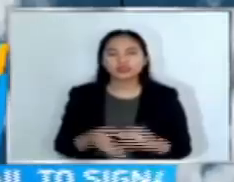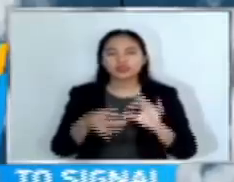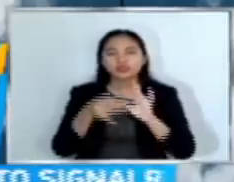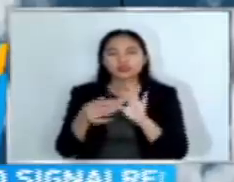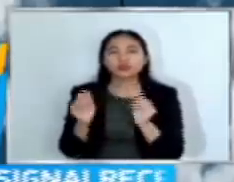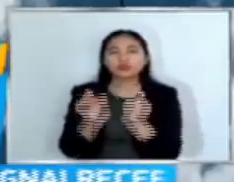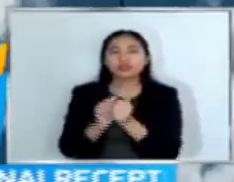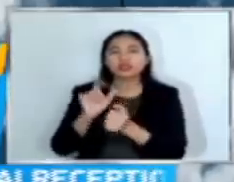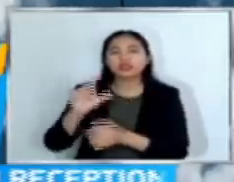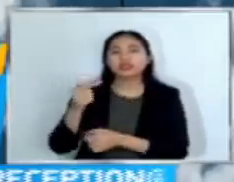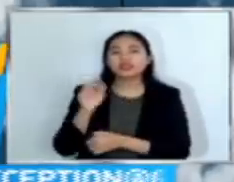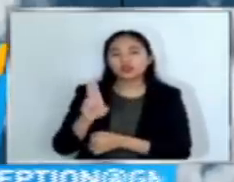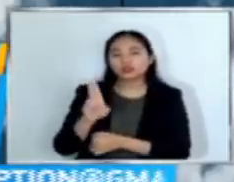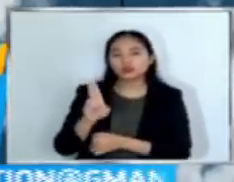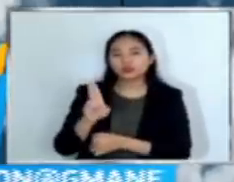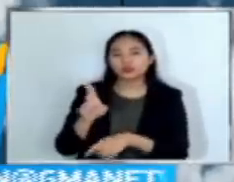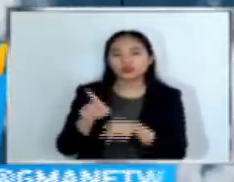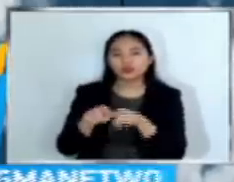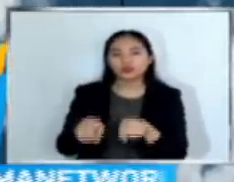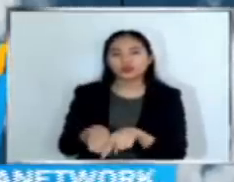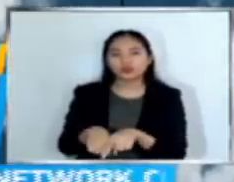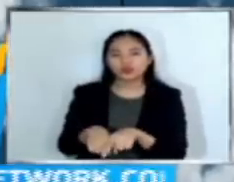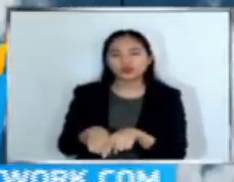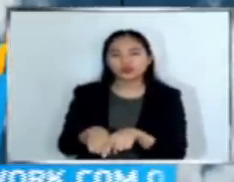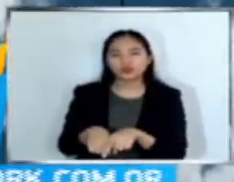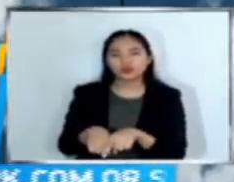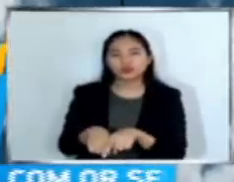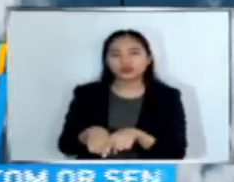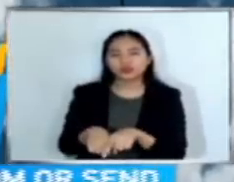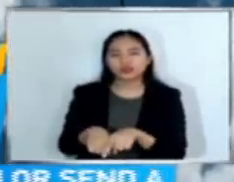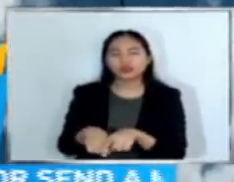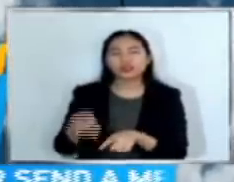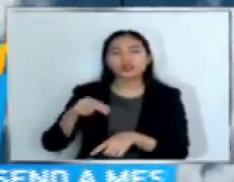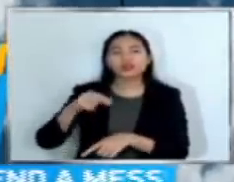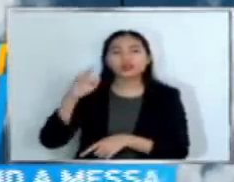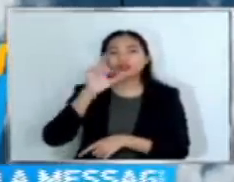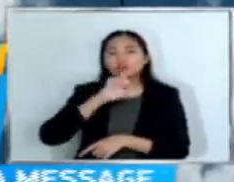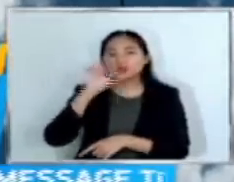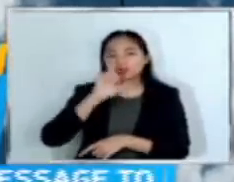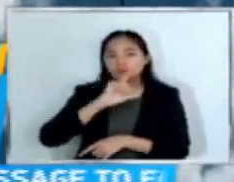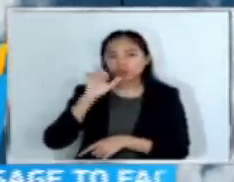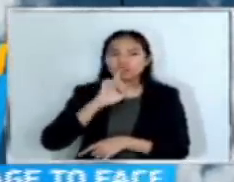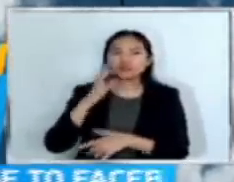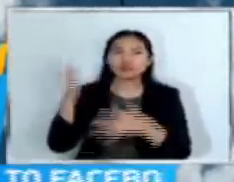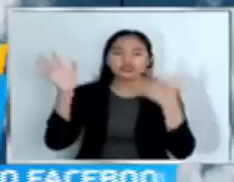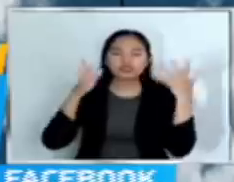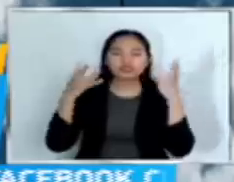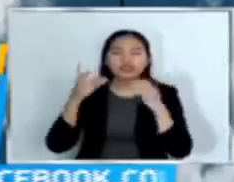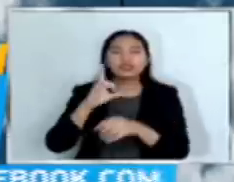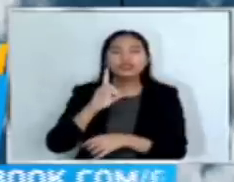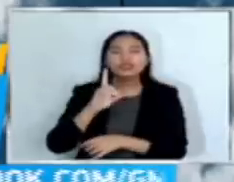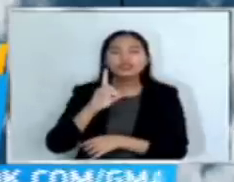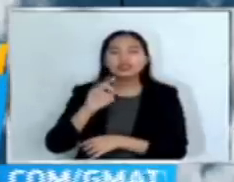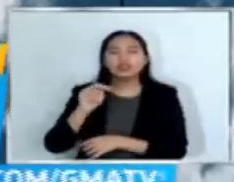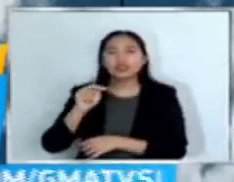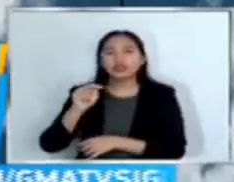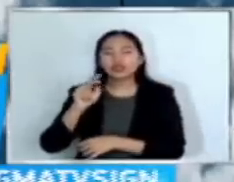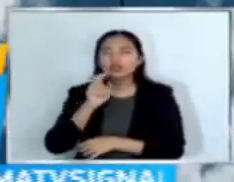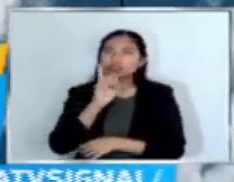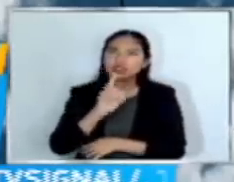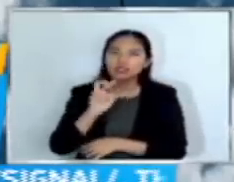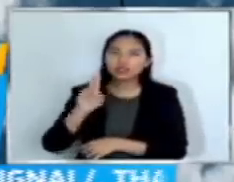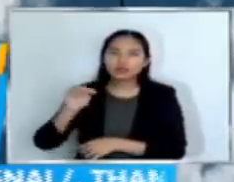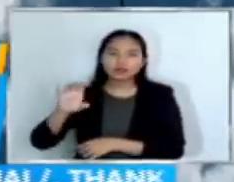government units at saka yung mga disaster councils in North Luzon ay tuloy-tuloy po, kasama yung mga local preparations nila for the